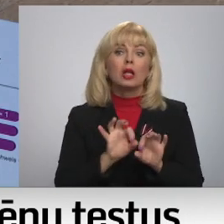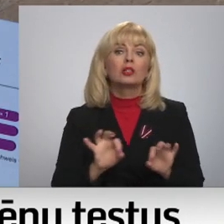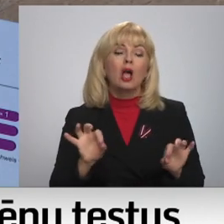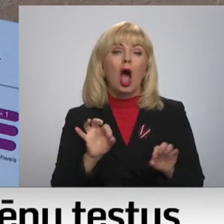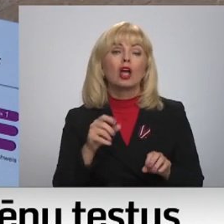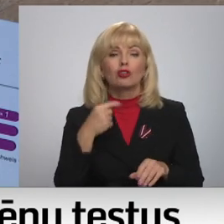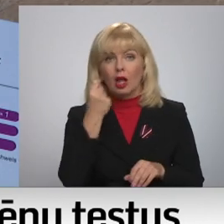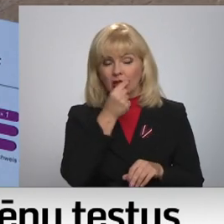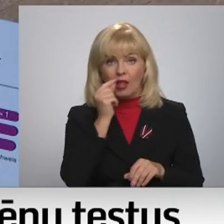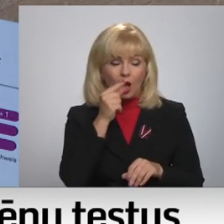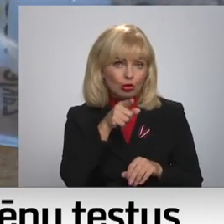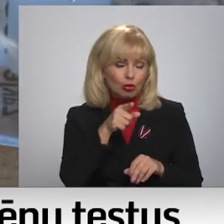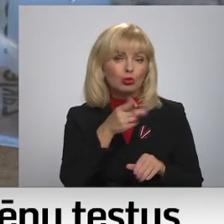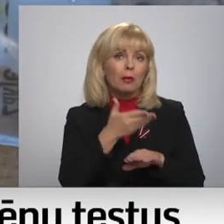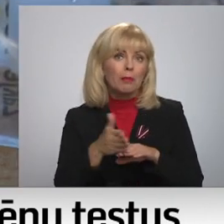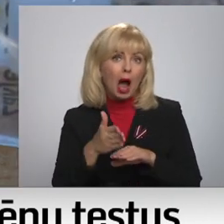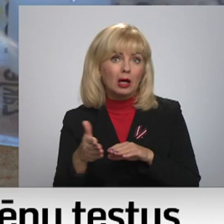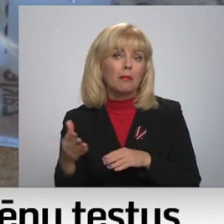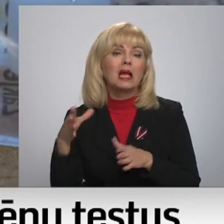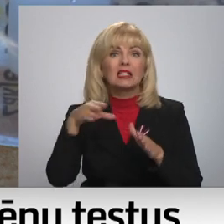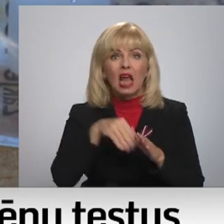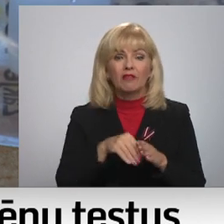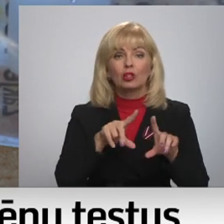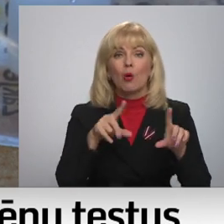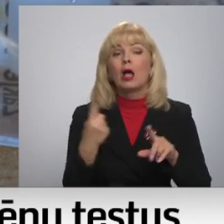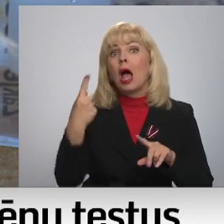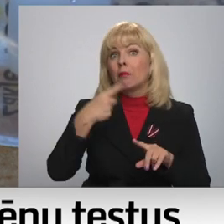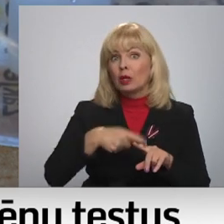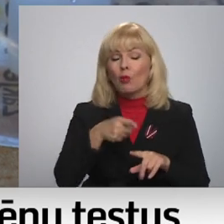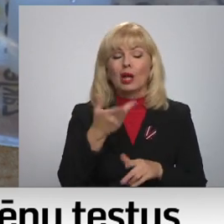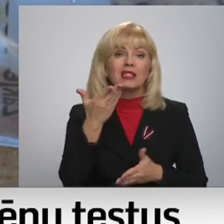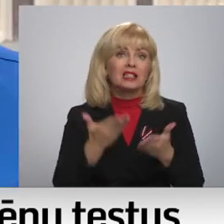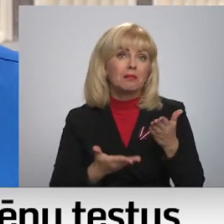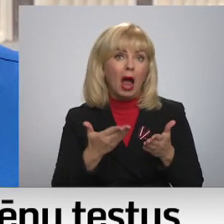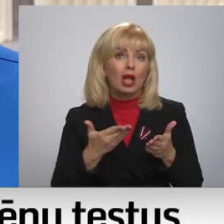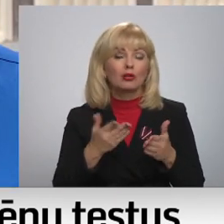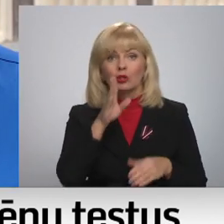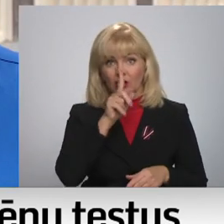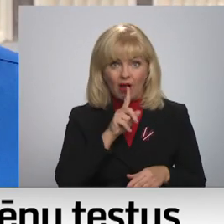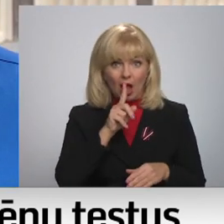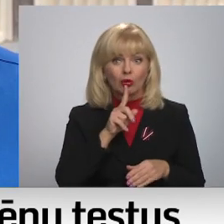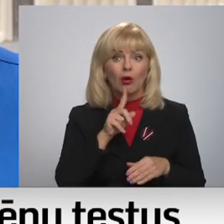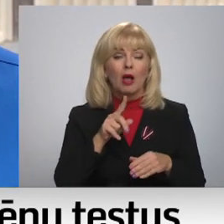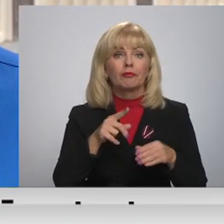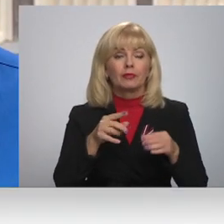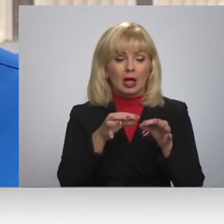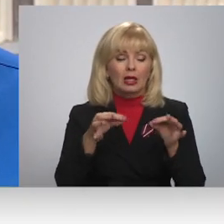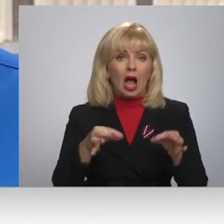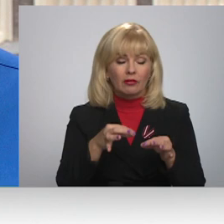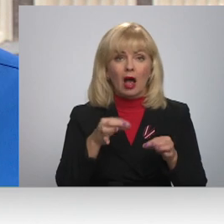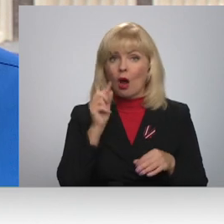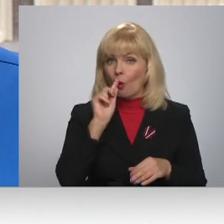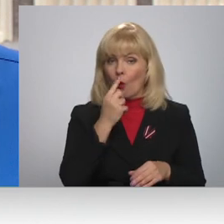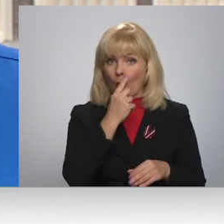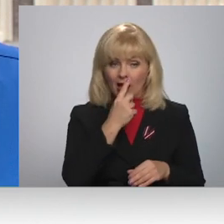ievieš pakāpeniski un tos pirmo reizi skolēni izmēģinās svētdienā. Atver kārbiņu, tur ir kociņš